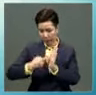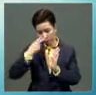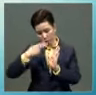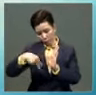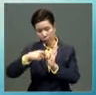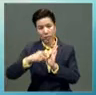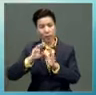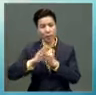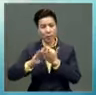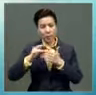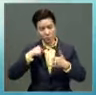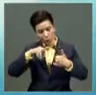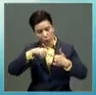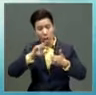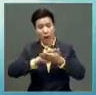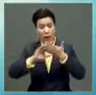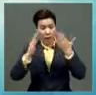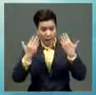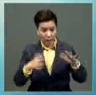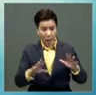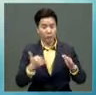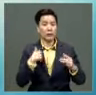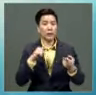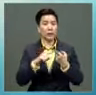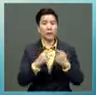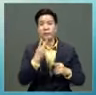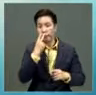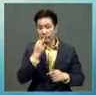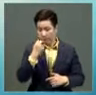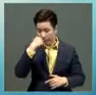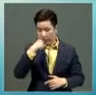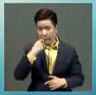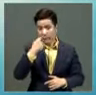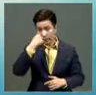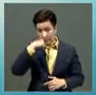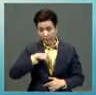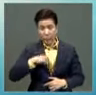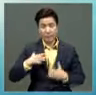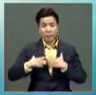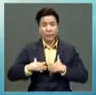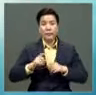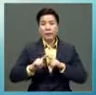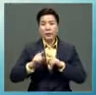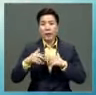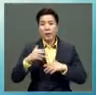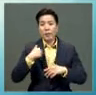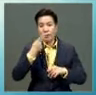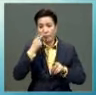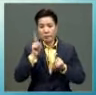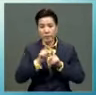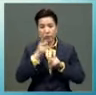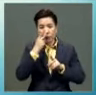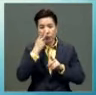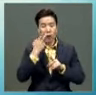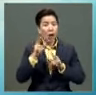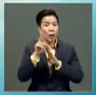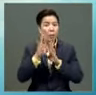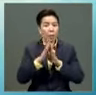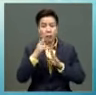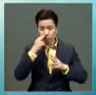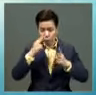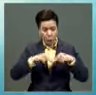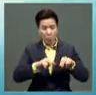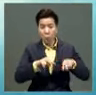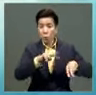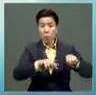องแล้วก็เรื่องของทางเดินหายใจเท่านั้นแม้กระทั่งการมีโทสวอปก็ยังไม่ต้องเลยนะครับซึ่งอันนี้